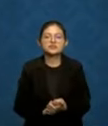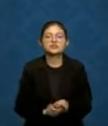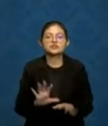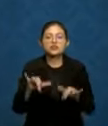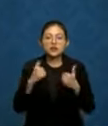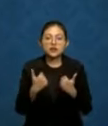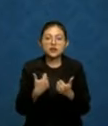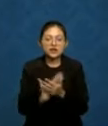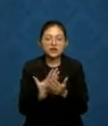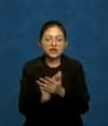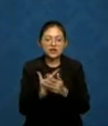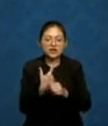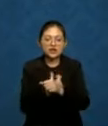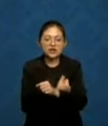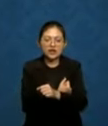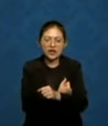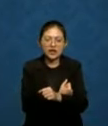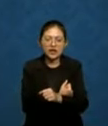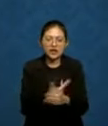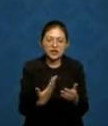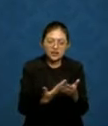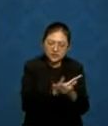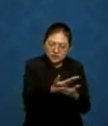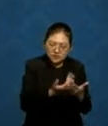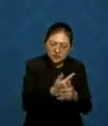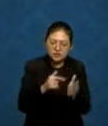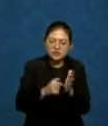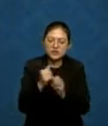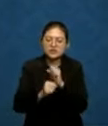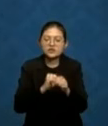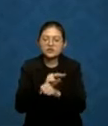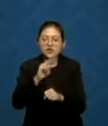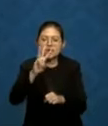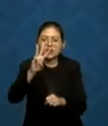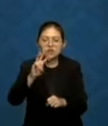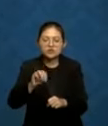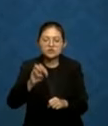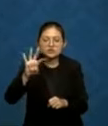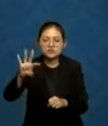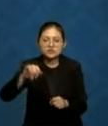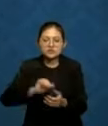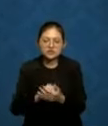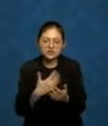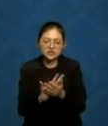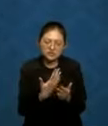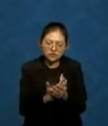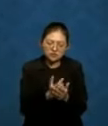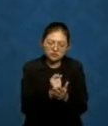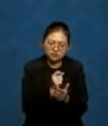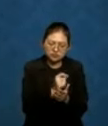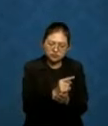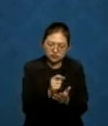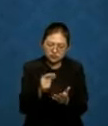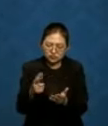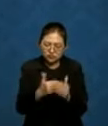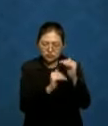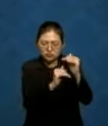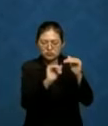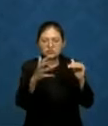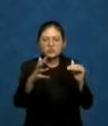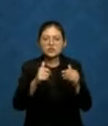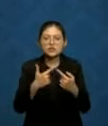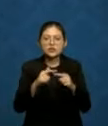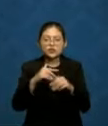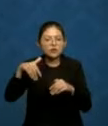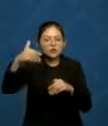ในเรื่องค่าจ้างที่ปรึกษาที่ในปี2564ไม่ได้มีค่าใช้จ่ายจำนวนนี้แต่ปรากฏว่าใน